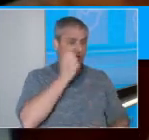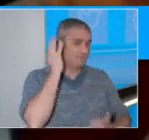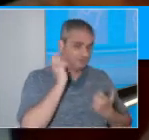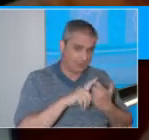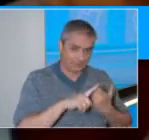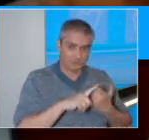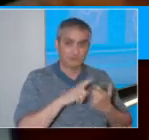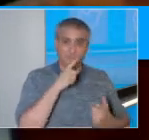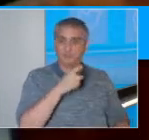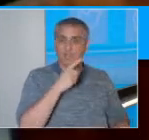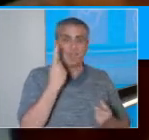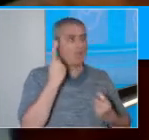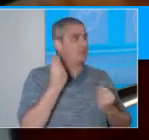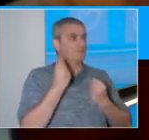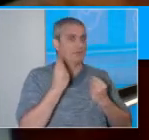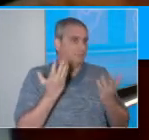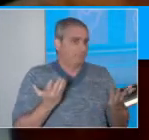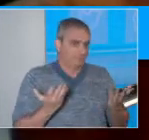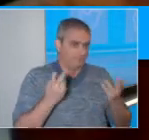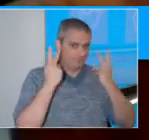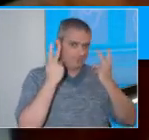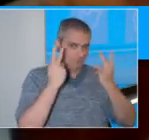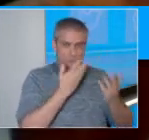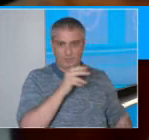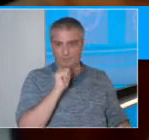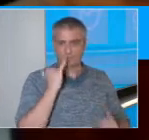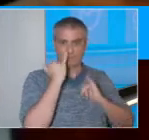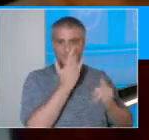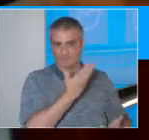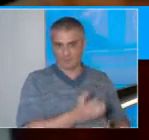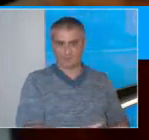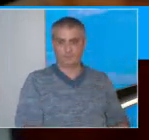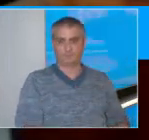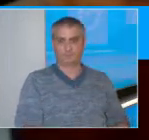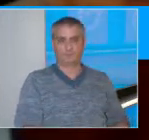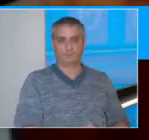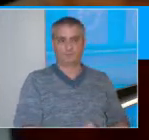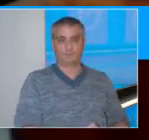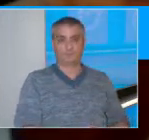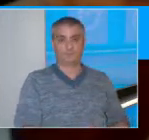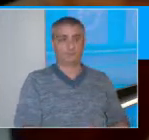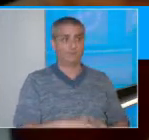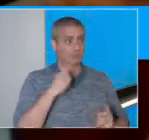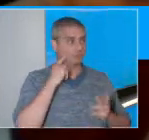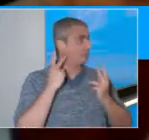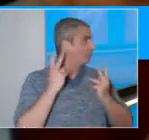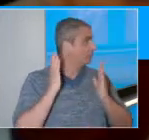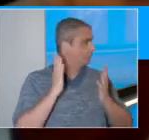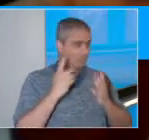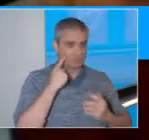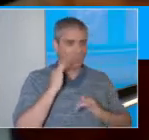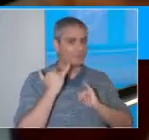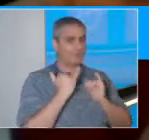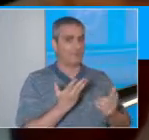נשים, זה אחד מהמטענים החשובים שאבתיסאם מביאה איתה לזירה הזו, ואני חושבת שזה חשוב גם לראות את מה היא